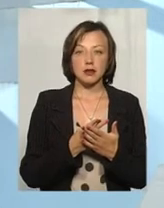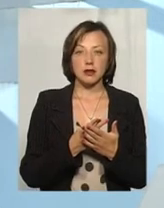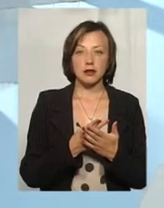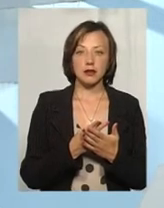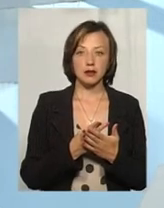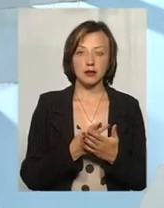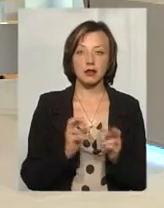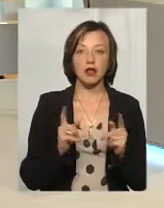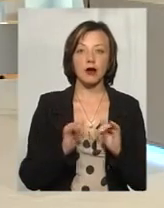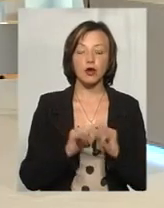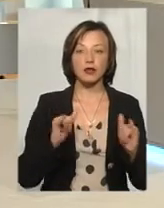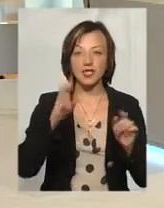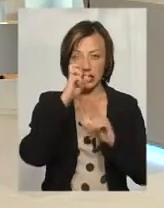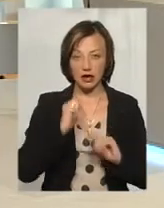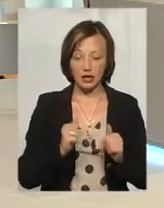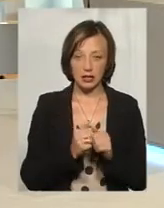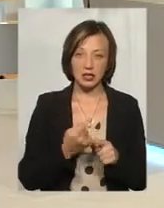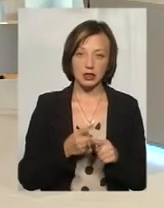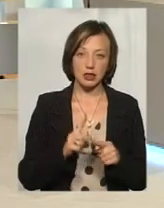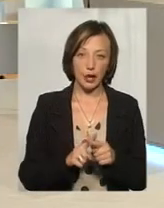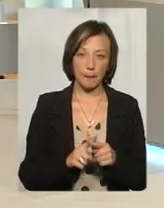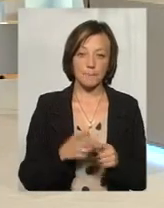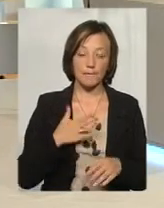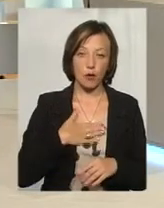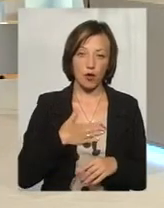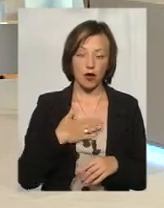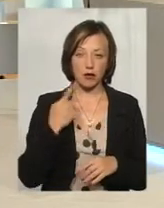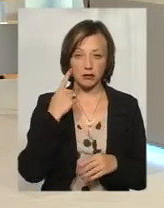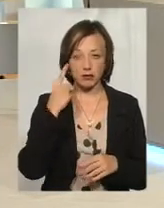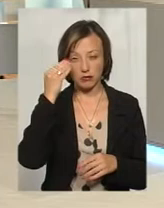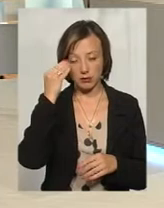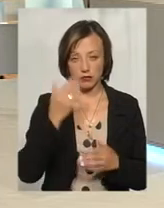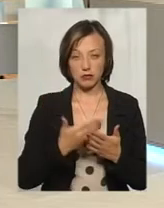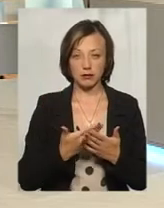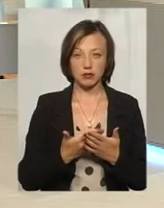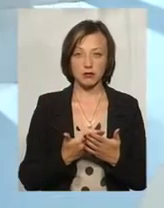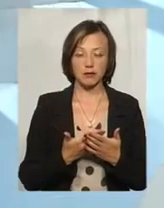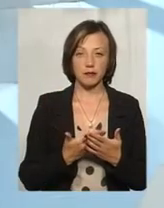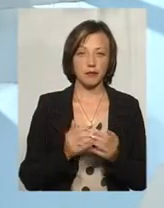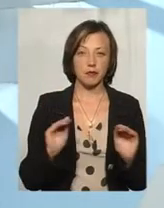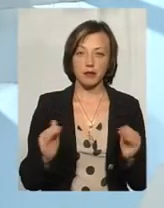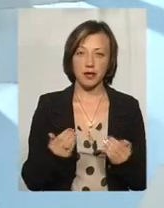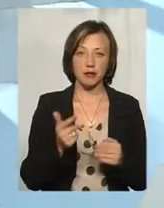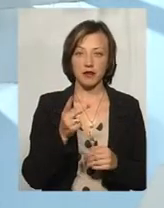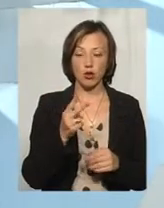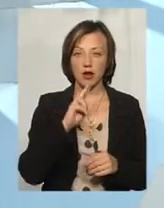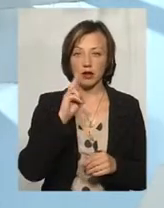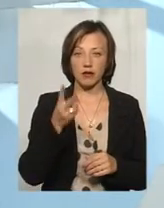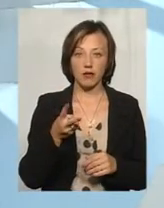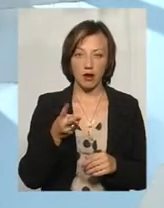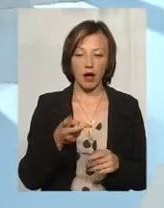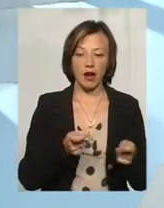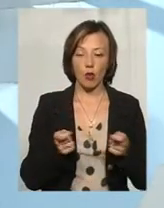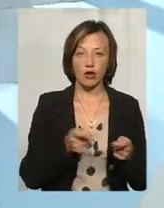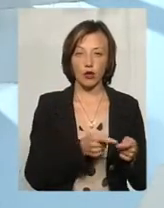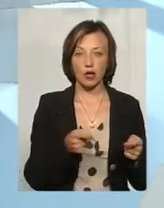як у розвинутих країнах, то це, по моїй оцінці, мінімум 1,5-2 регуляторних